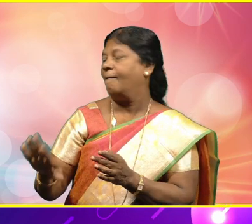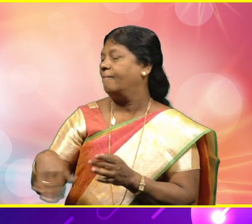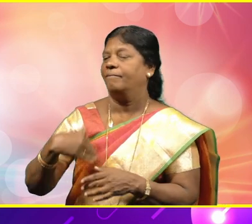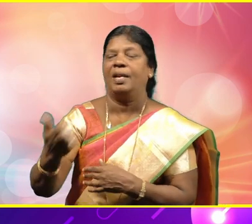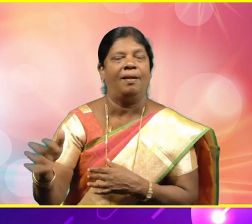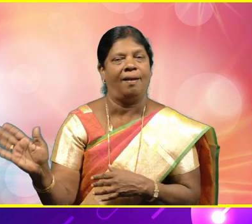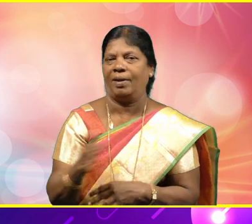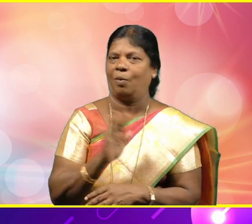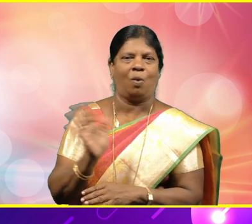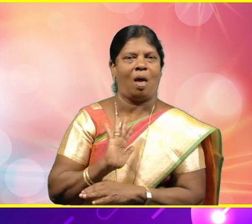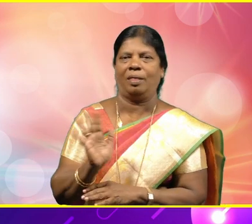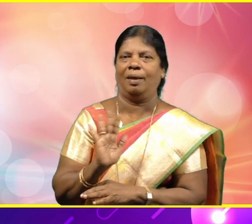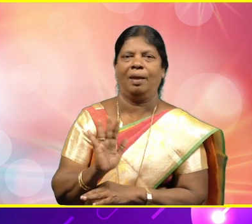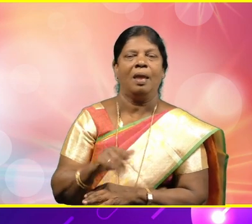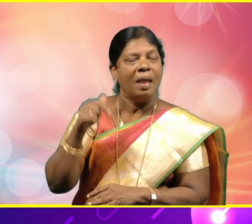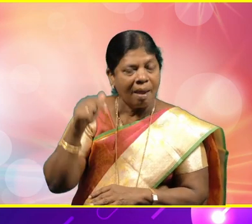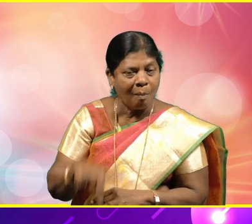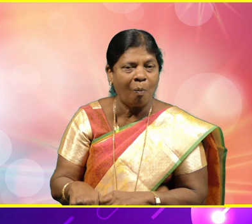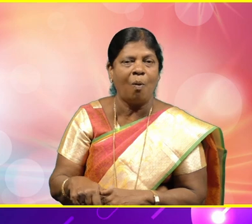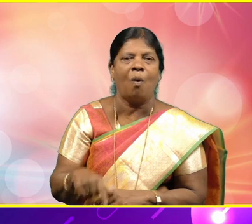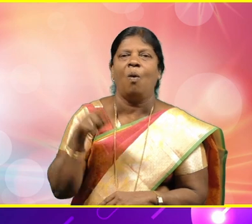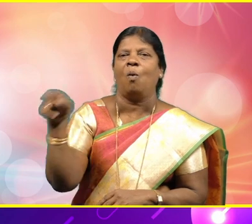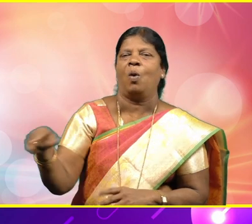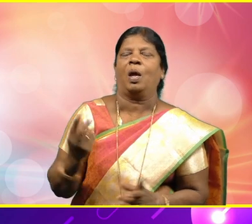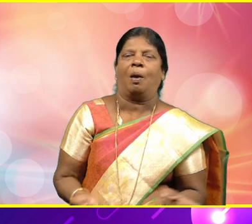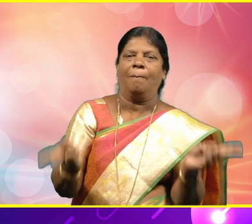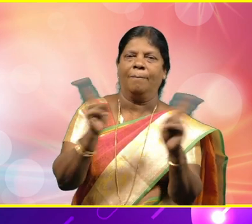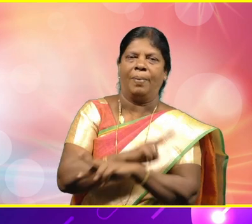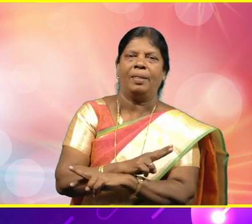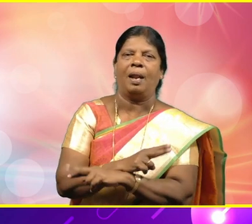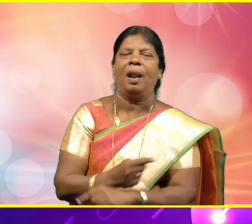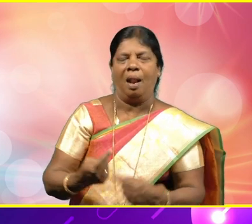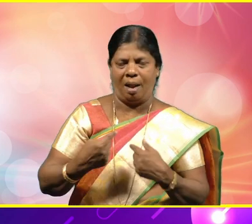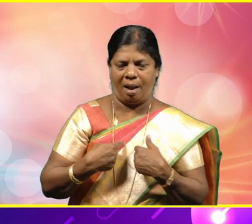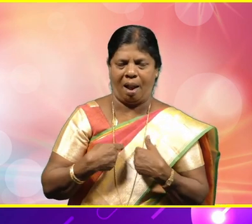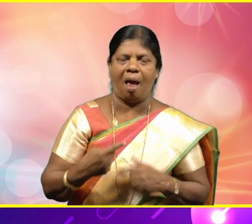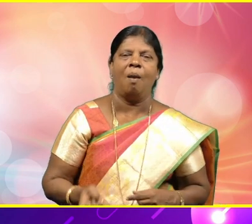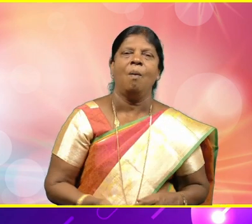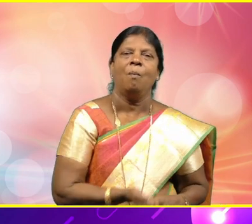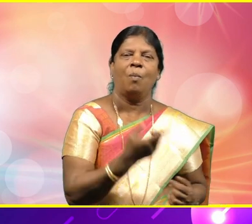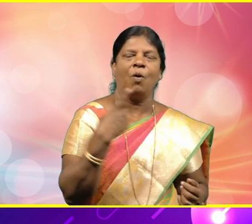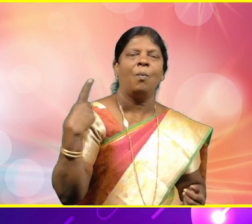வேண்டாம். இப்பொழுது உனக்கு பதிலாக நான் போய்